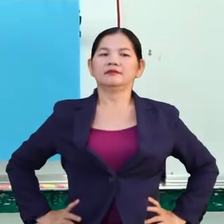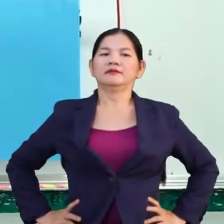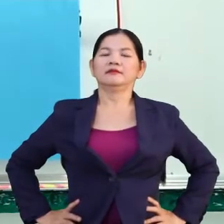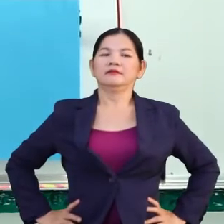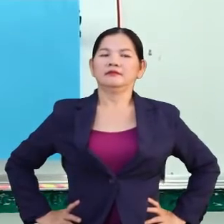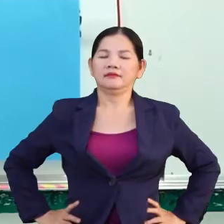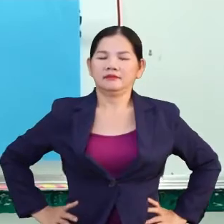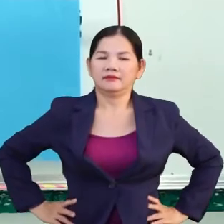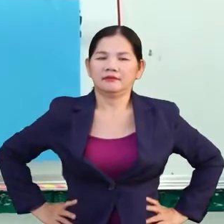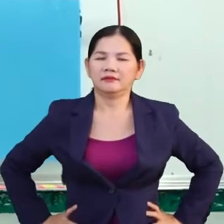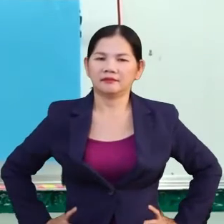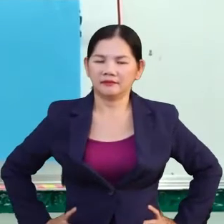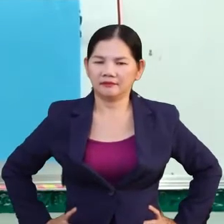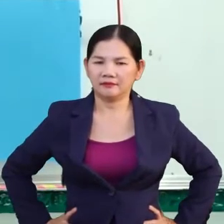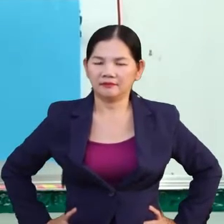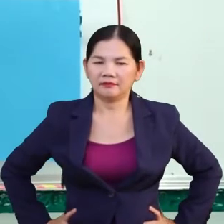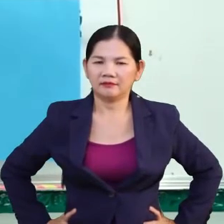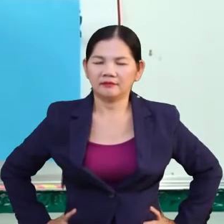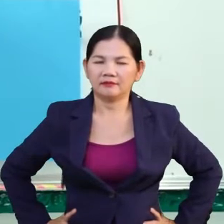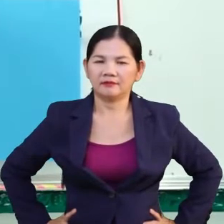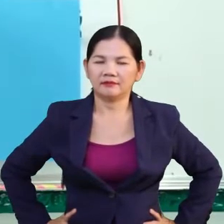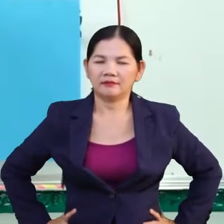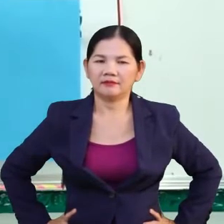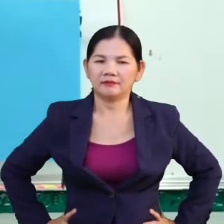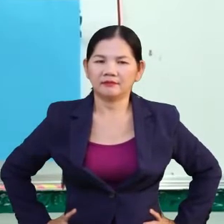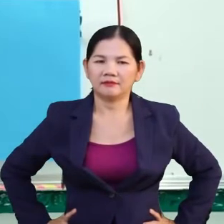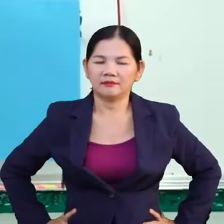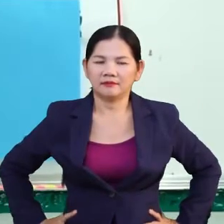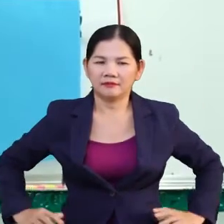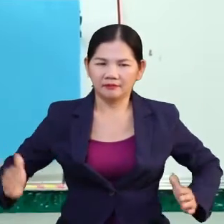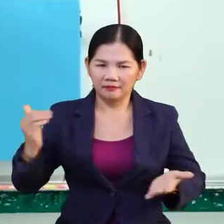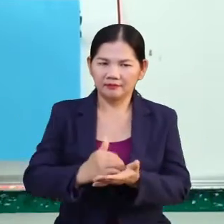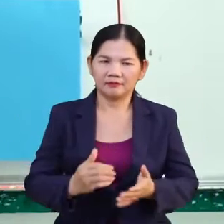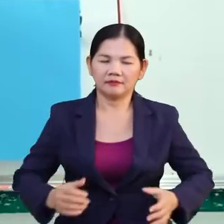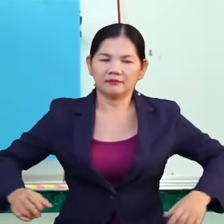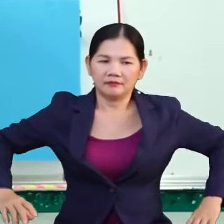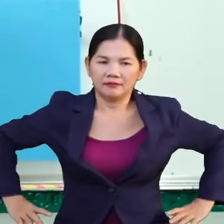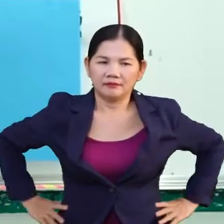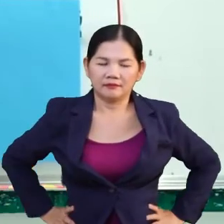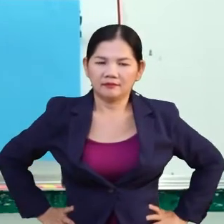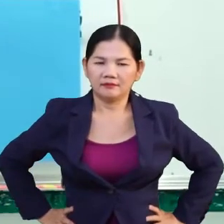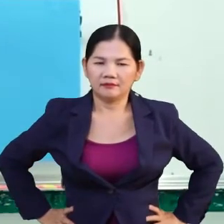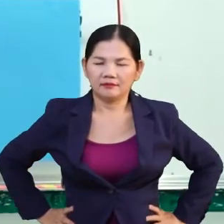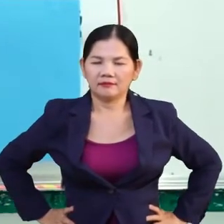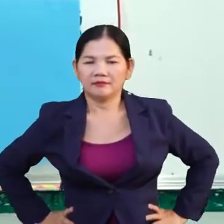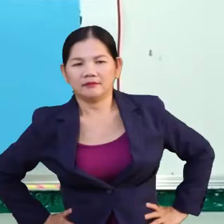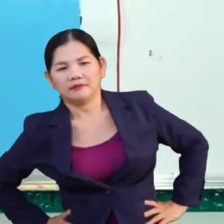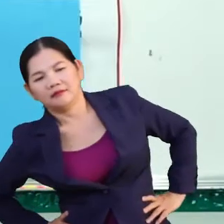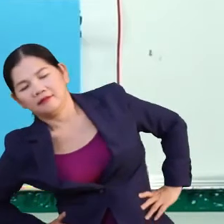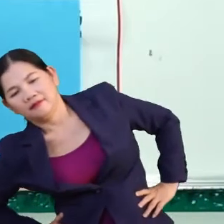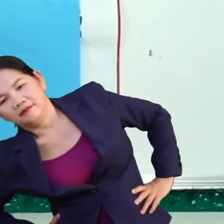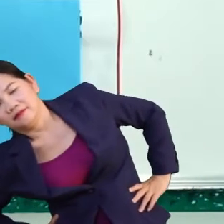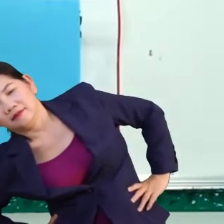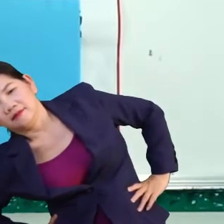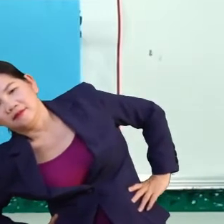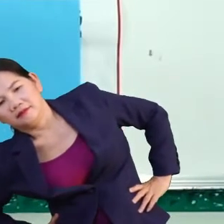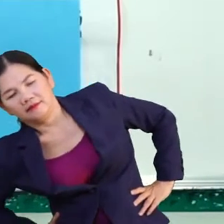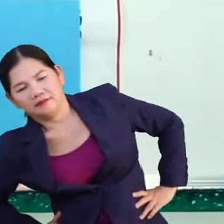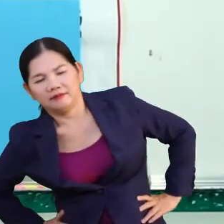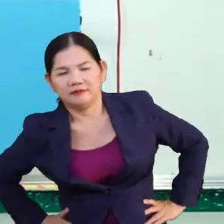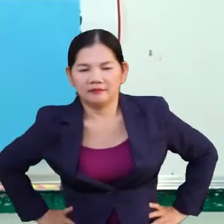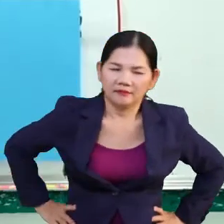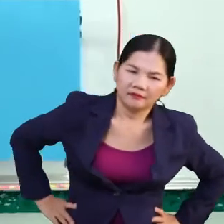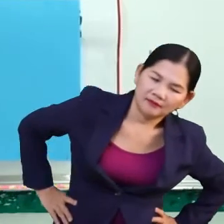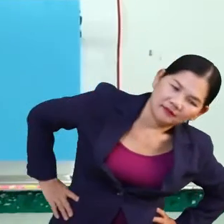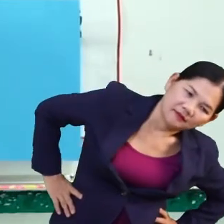ចាតោះណាកូនម្ដងទៀតមើលកូនតោះចាប់ផ្ដើមអញ្ចឹងដាក់ដៃលើចង្កេះកូនទៅទៅស្ដាំទៅឆ្វេ